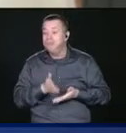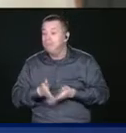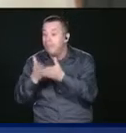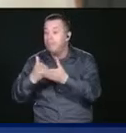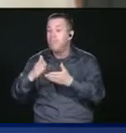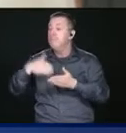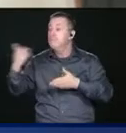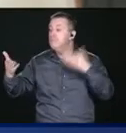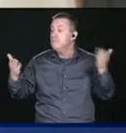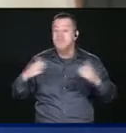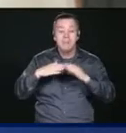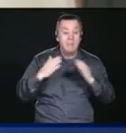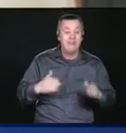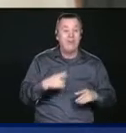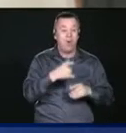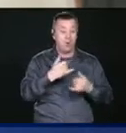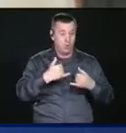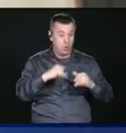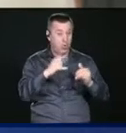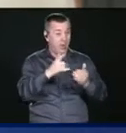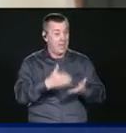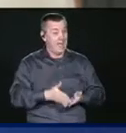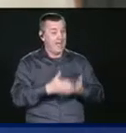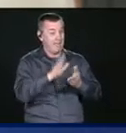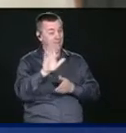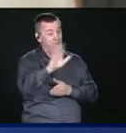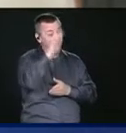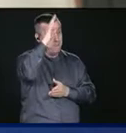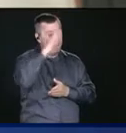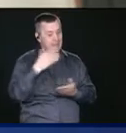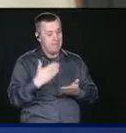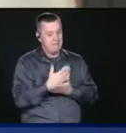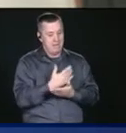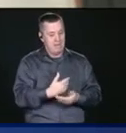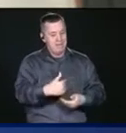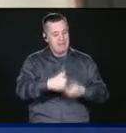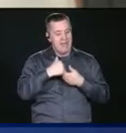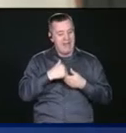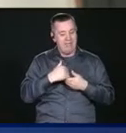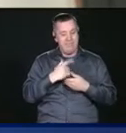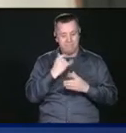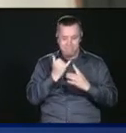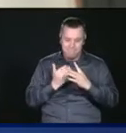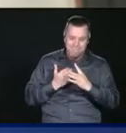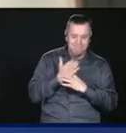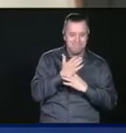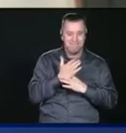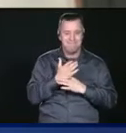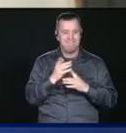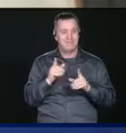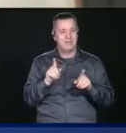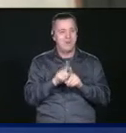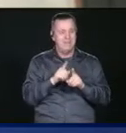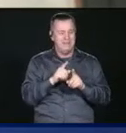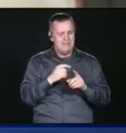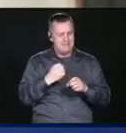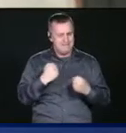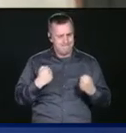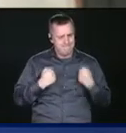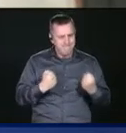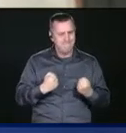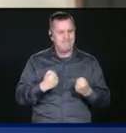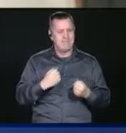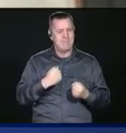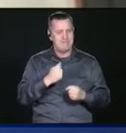Continuez d'aider vos parents parce que, en même temps, ça nous aide à passer à travers en tant que société. Tenez fort, restez